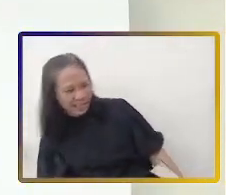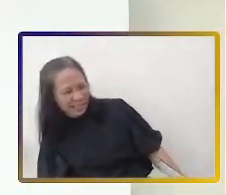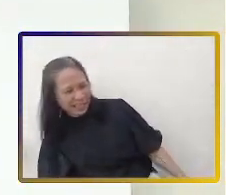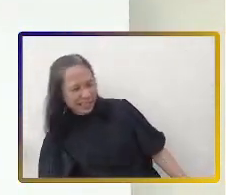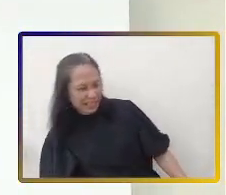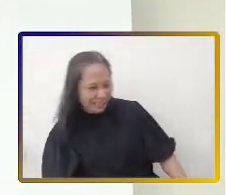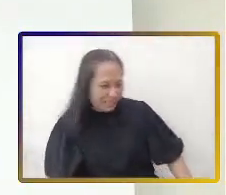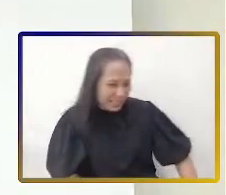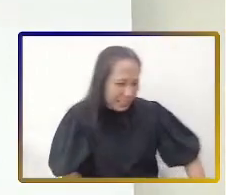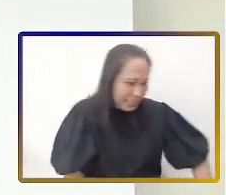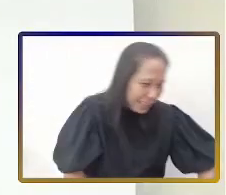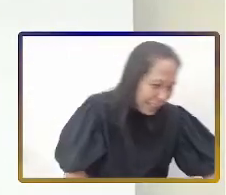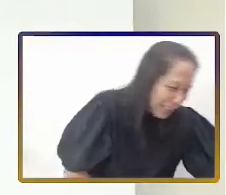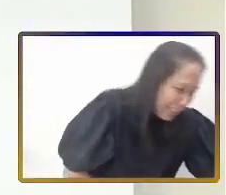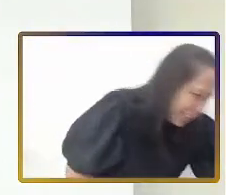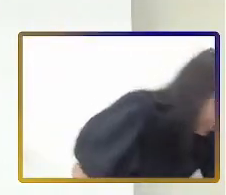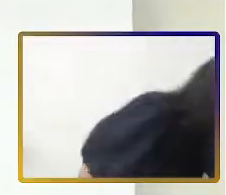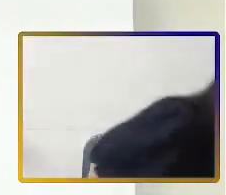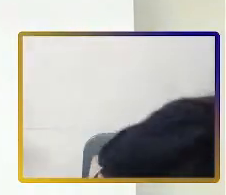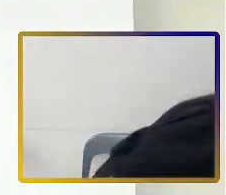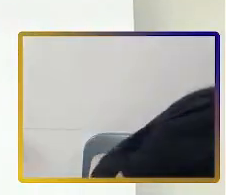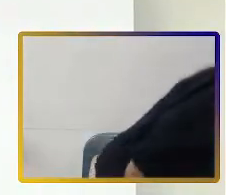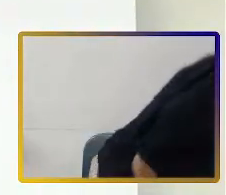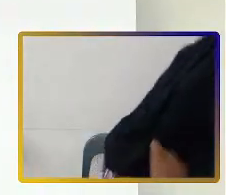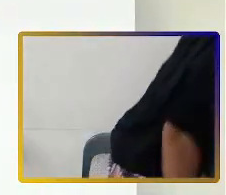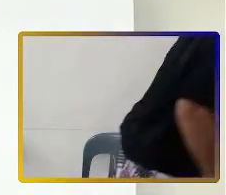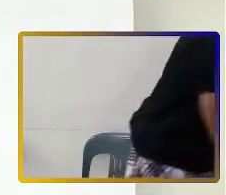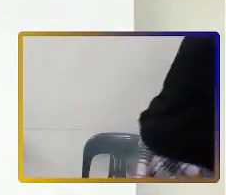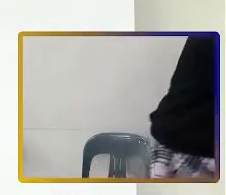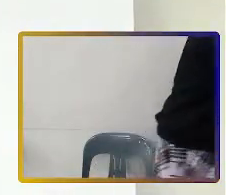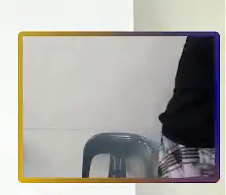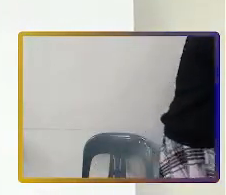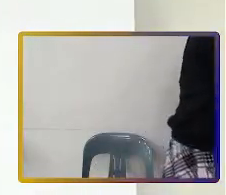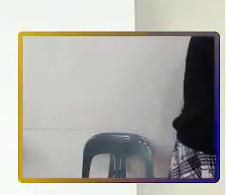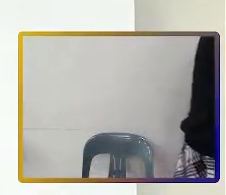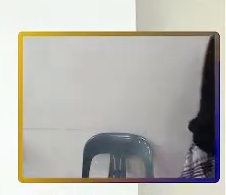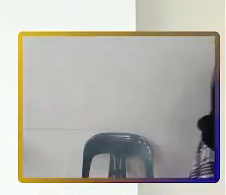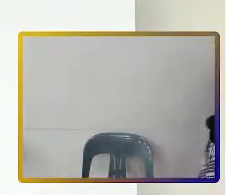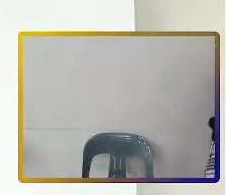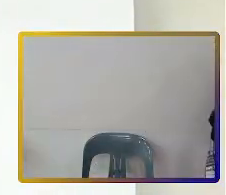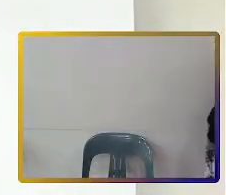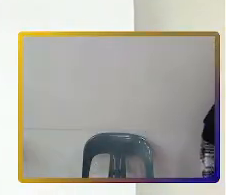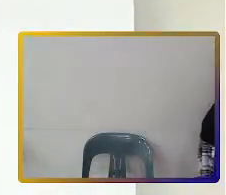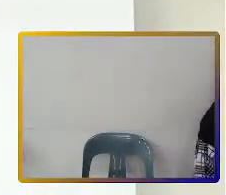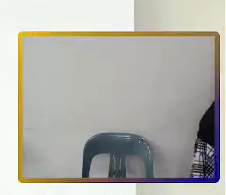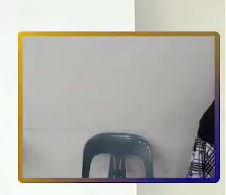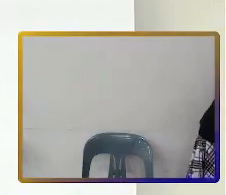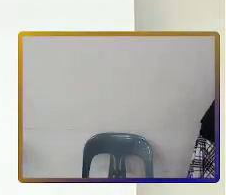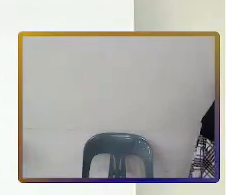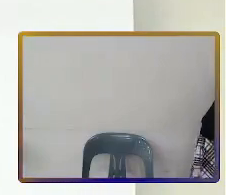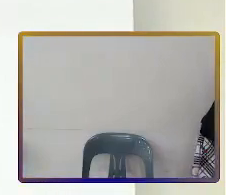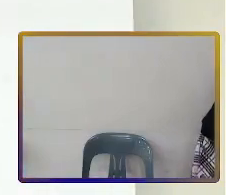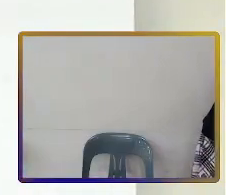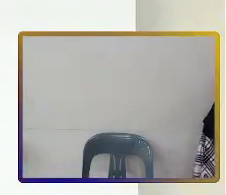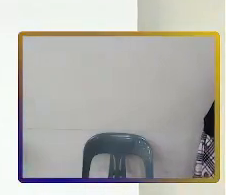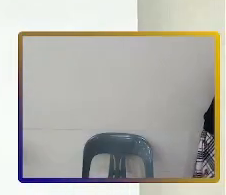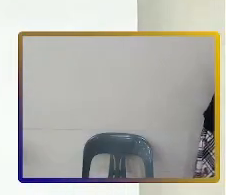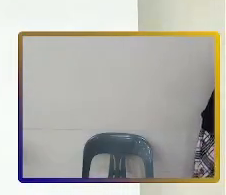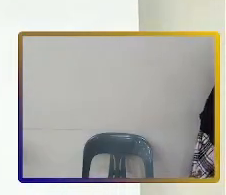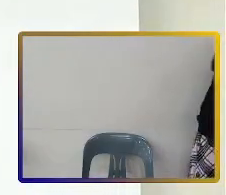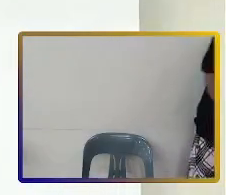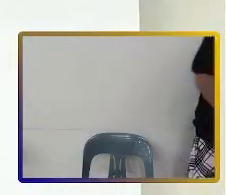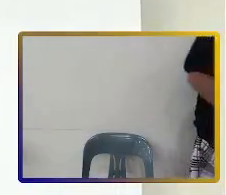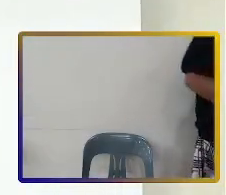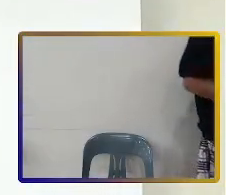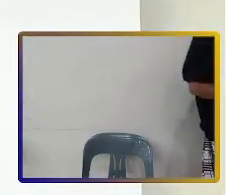Panginoon sa isang malaking pribilehiyo na ah makapagbigay po ako sa inyo ng patotoo patungkol po sa